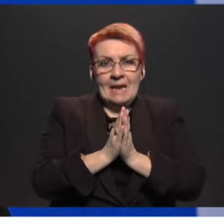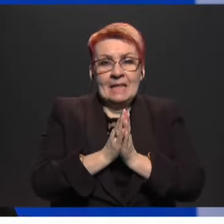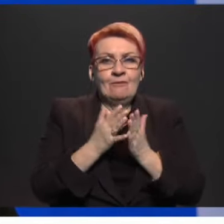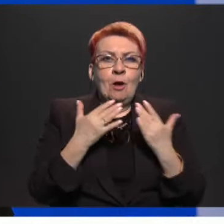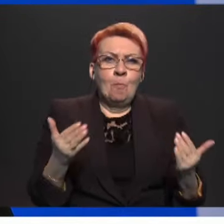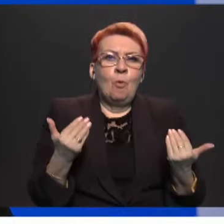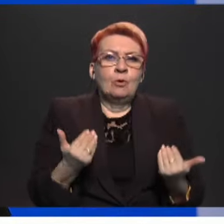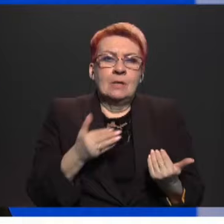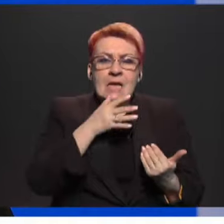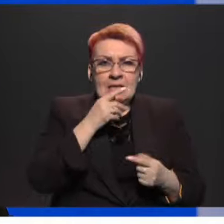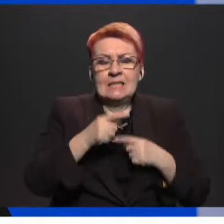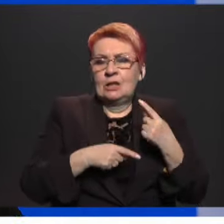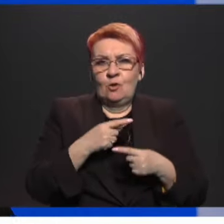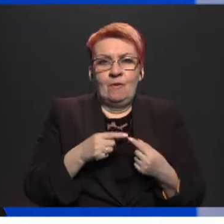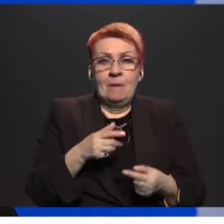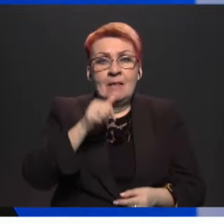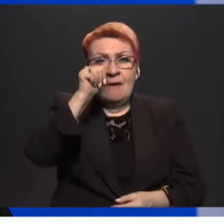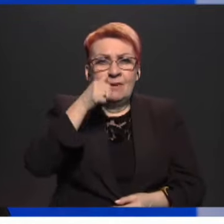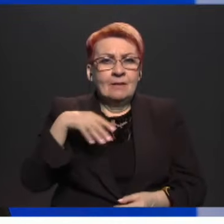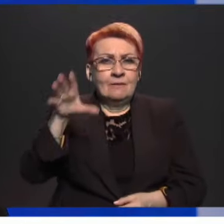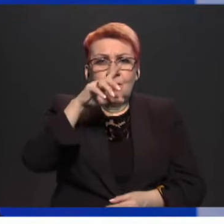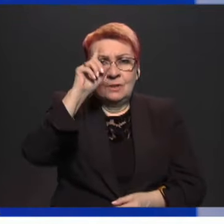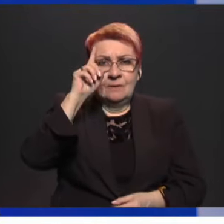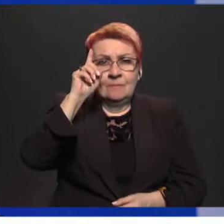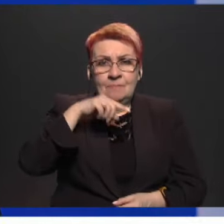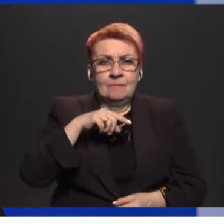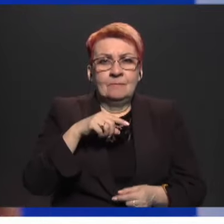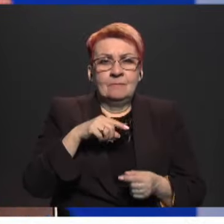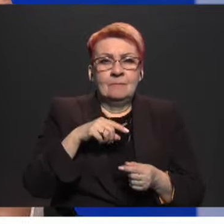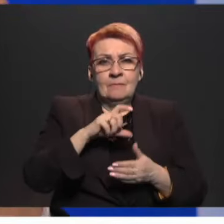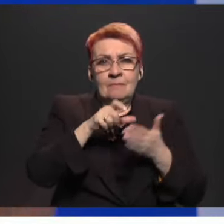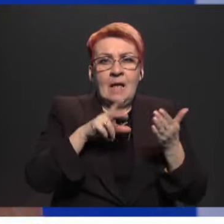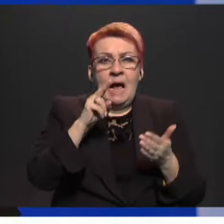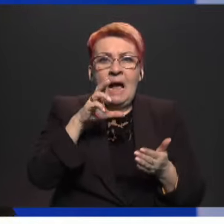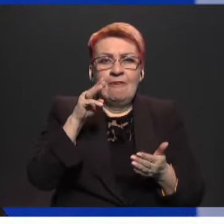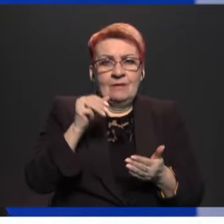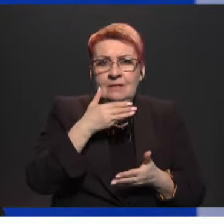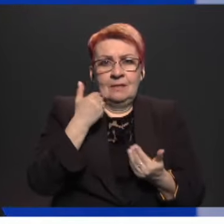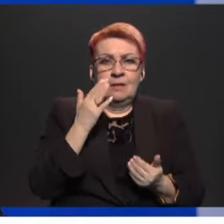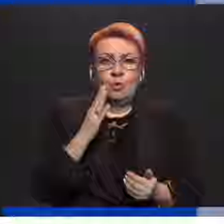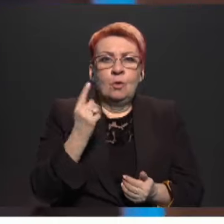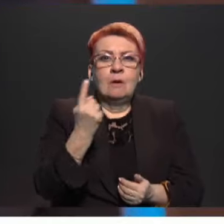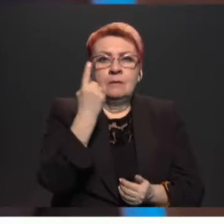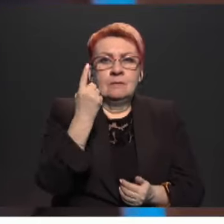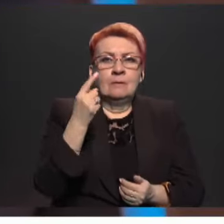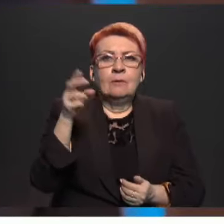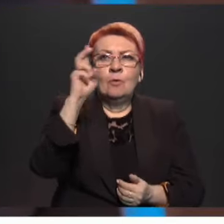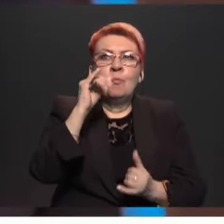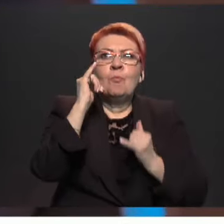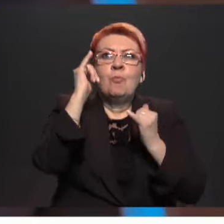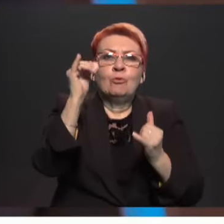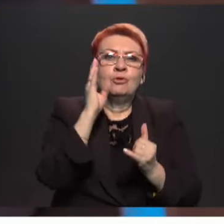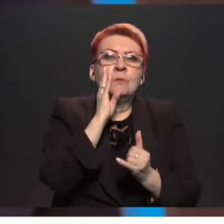более современная однозначно. Ну, в Греции, всем известно, нет акафистов, ни одного, кроме единого акафиста Божьей Матери,